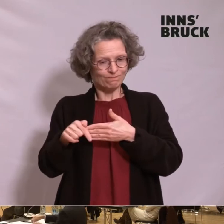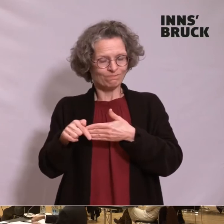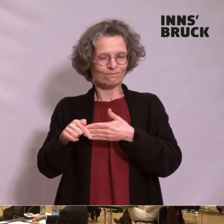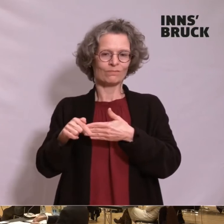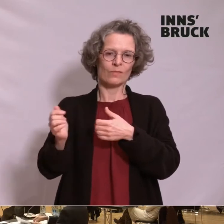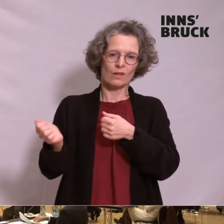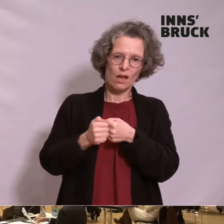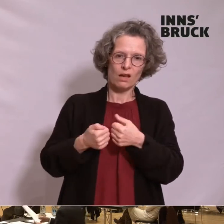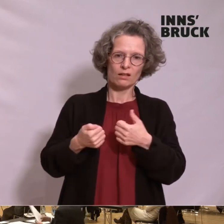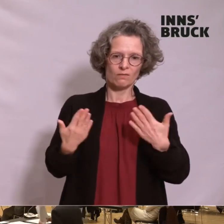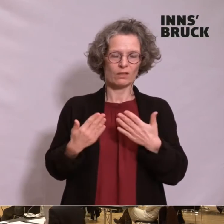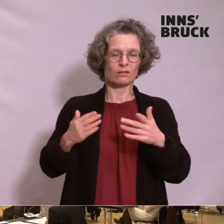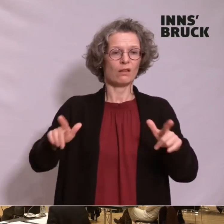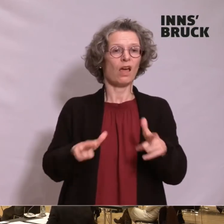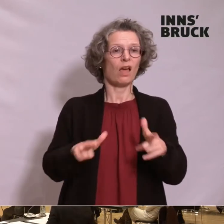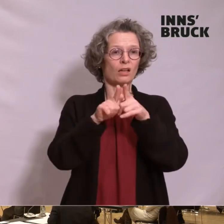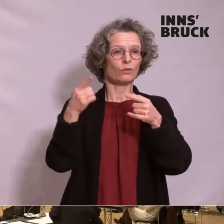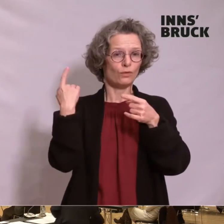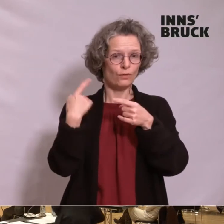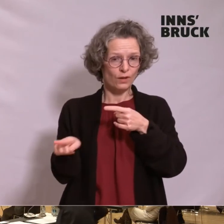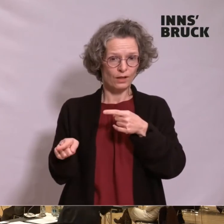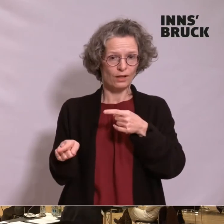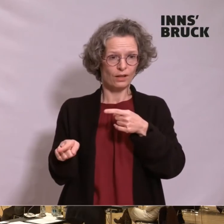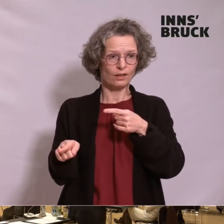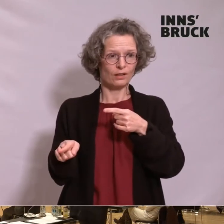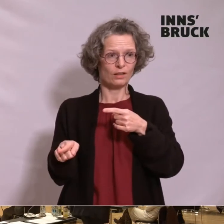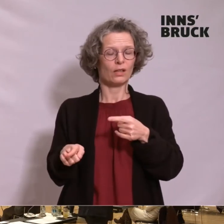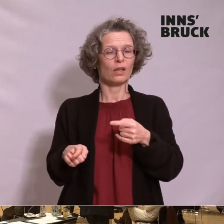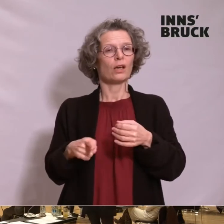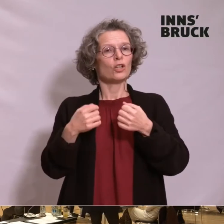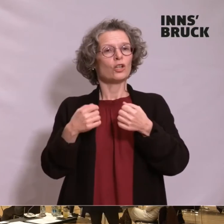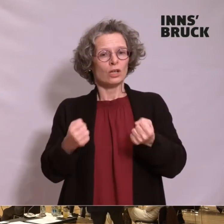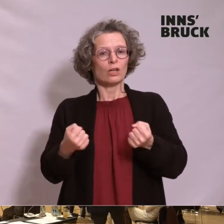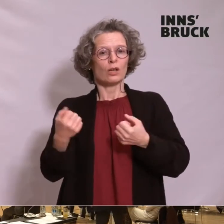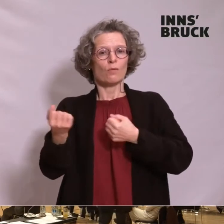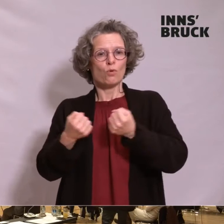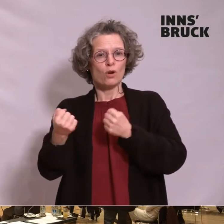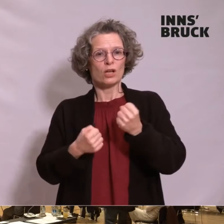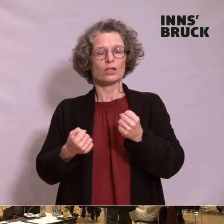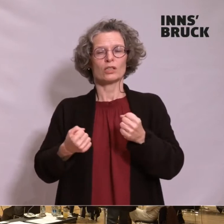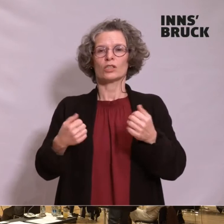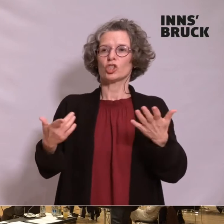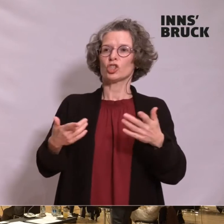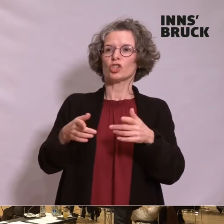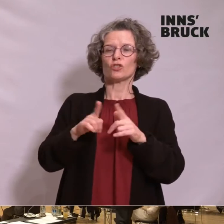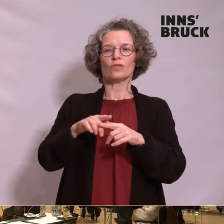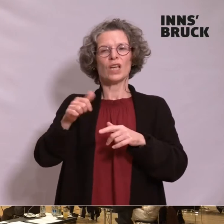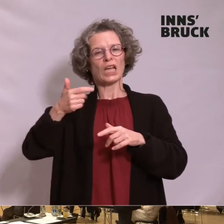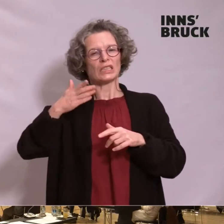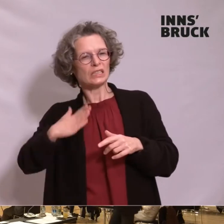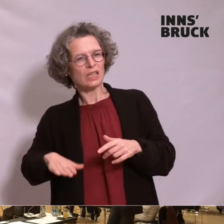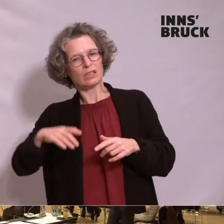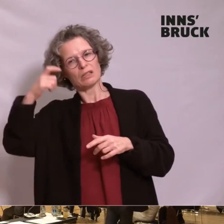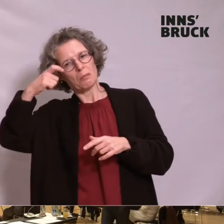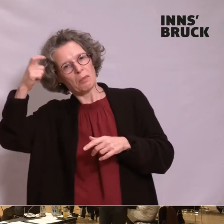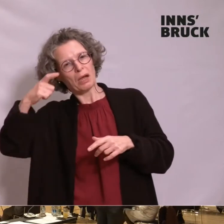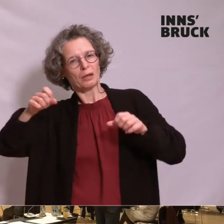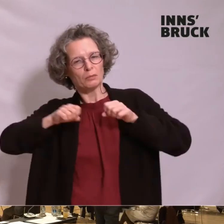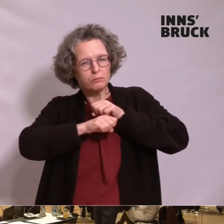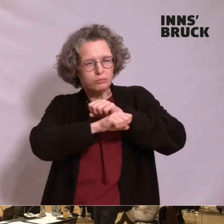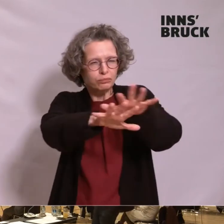fehlende Leistungen, ständige Verbreiterung politischer Einseitigkeiten ohne jegliche Verantwortung